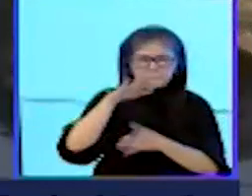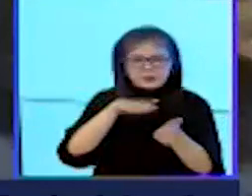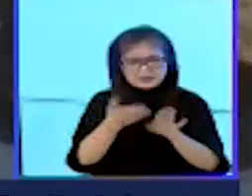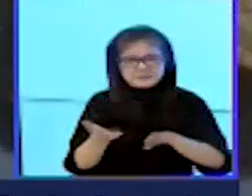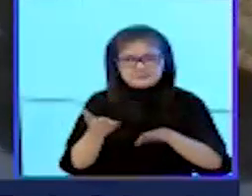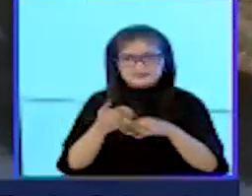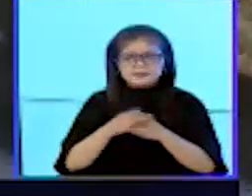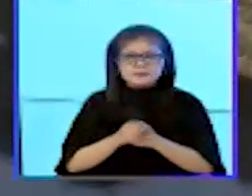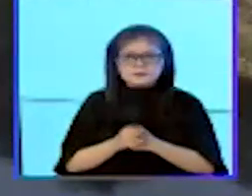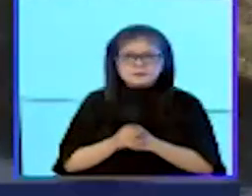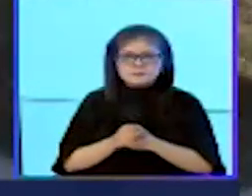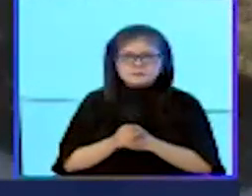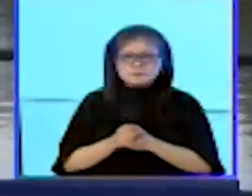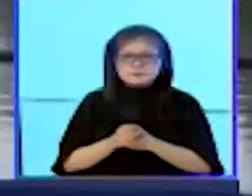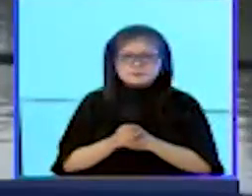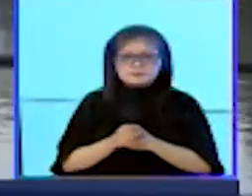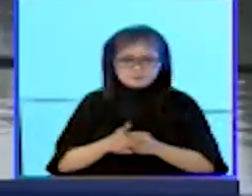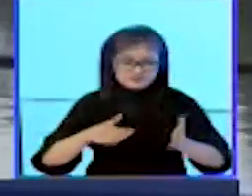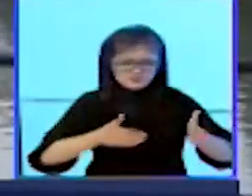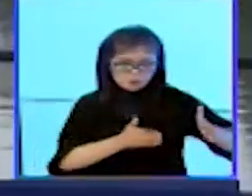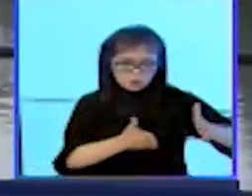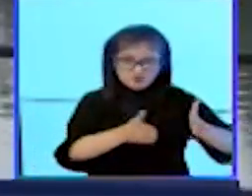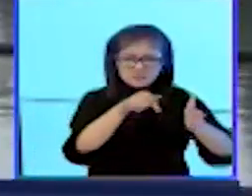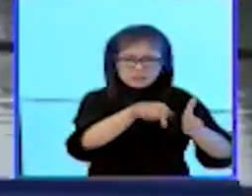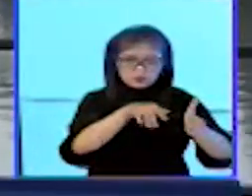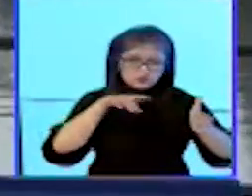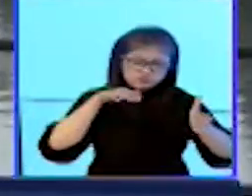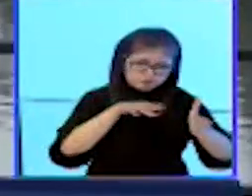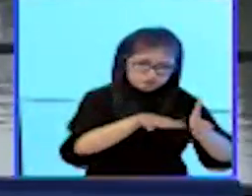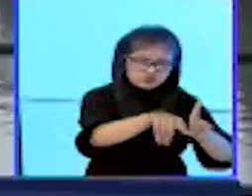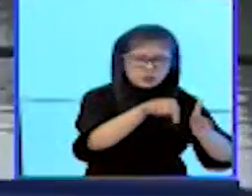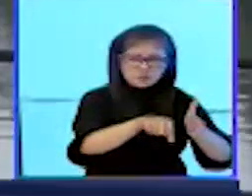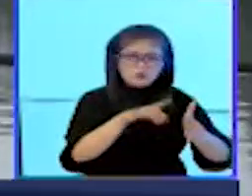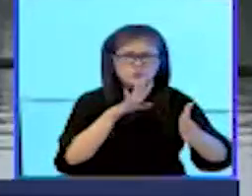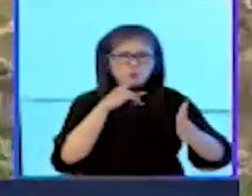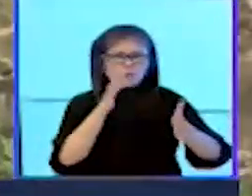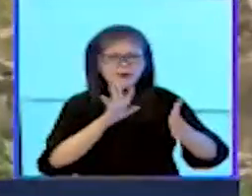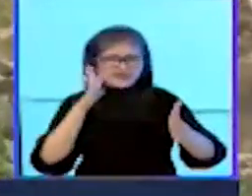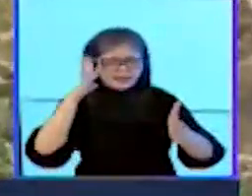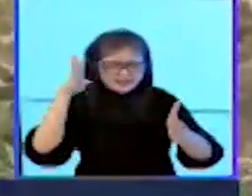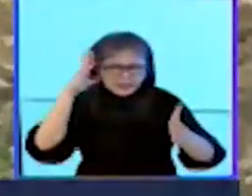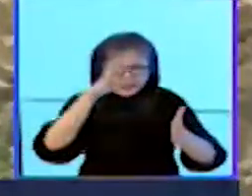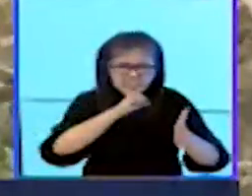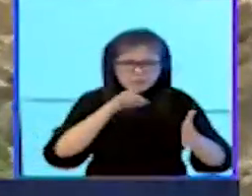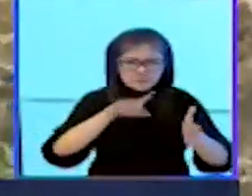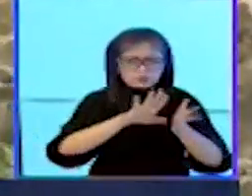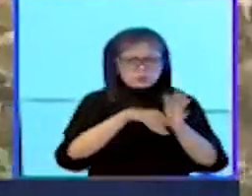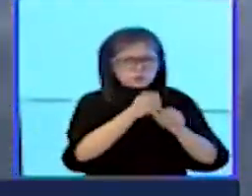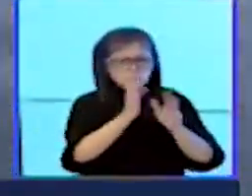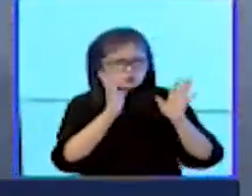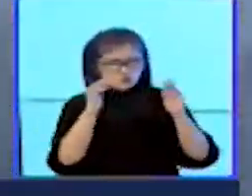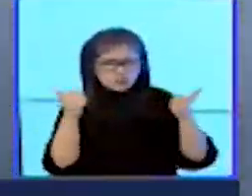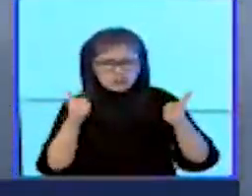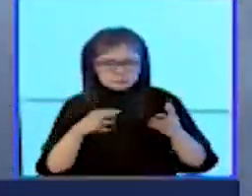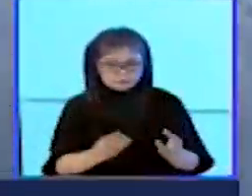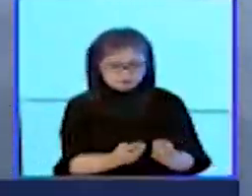Air Sungai Citarum di sepanjang wilayah Karawang, Jawa Barat ini kini berubah menjadi hitam sejak sepekan lalu. Air juga mengeluarkan